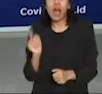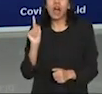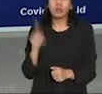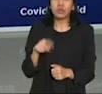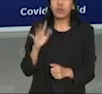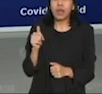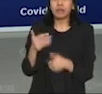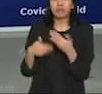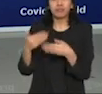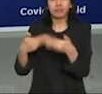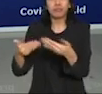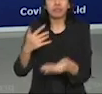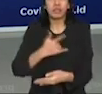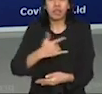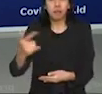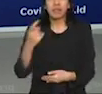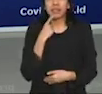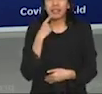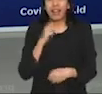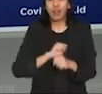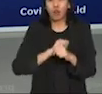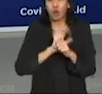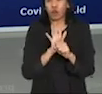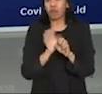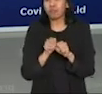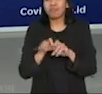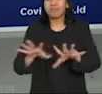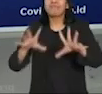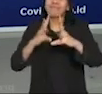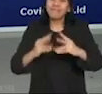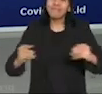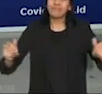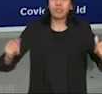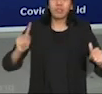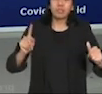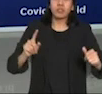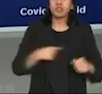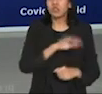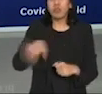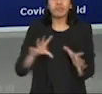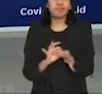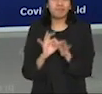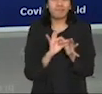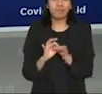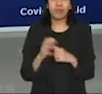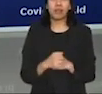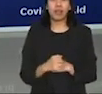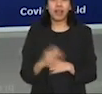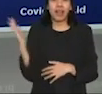menjalankan misi kita bersama untuk memutus covert 19 hari ini di hari